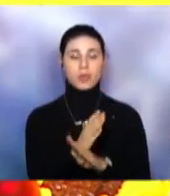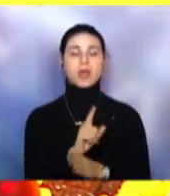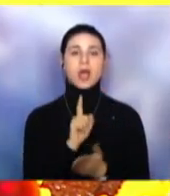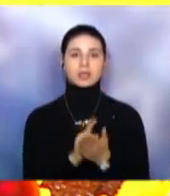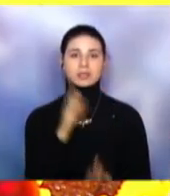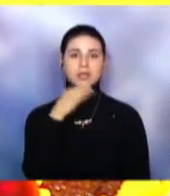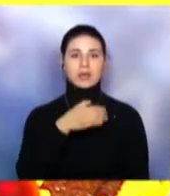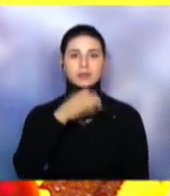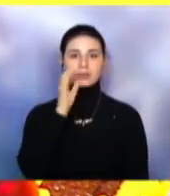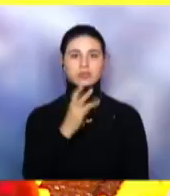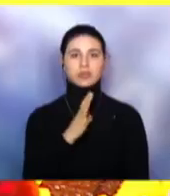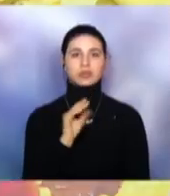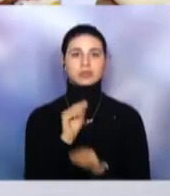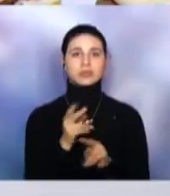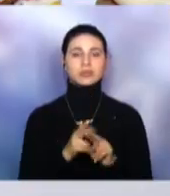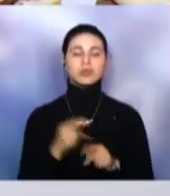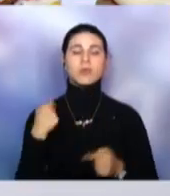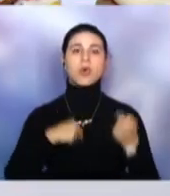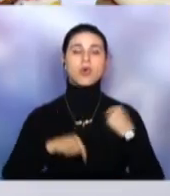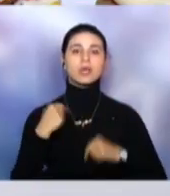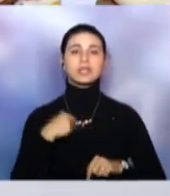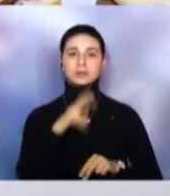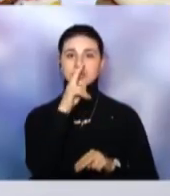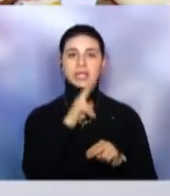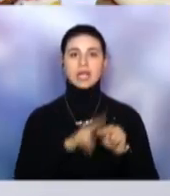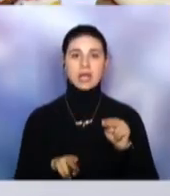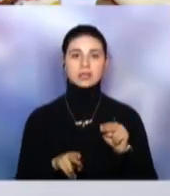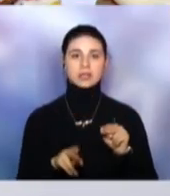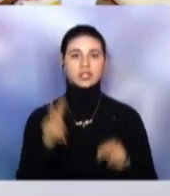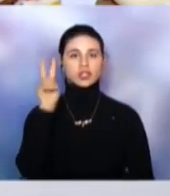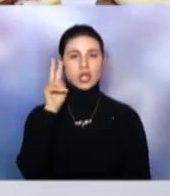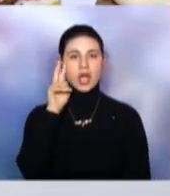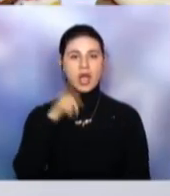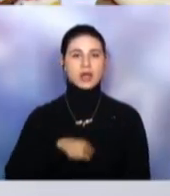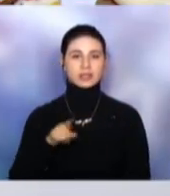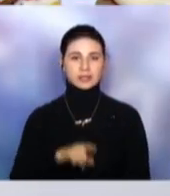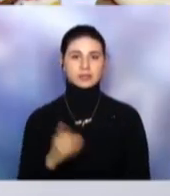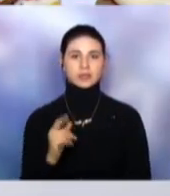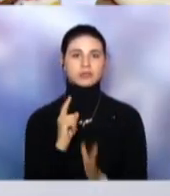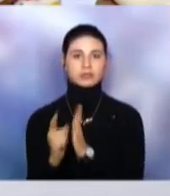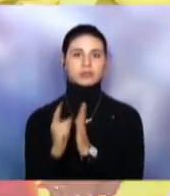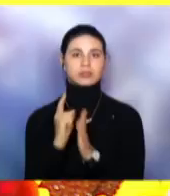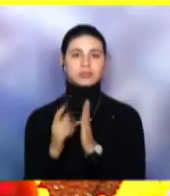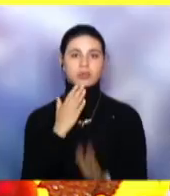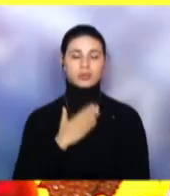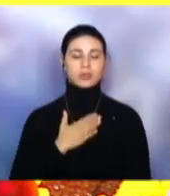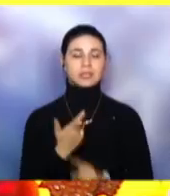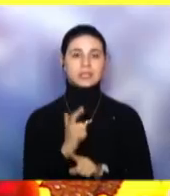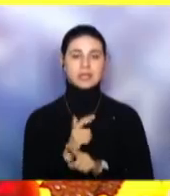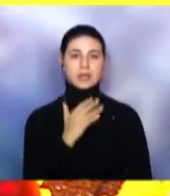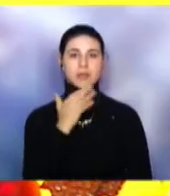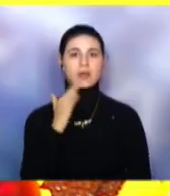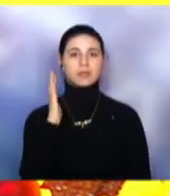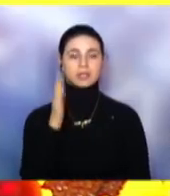მიიღოს წყალი. იმიტომ რომ ორგანიზმის დანაკარგი, მემხედველობაში მაქვს წყლის დანაკარგი, არის ძალიან მაღალი და